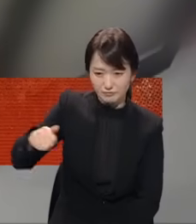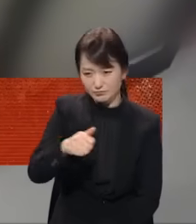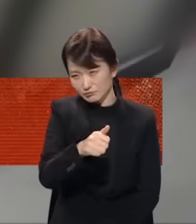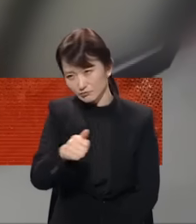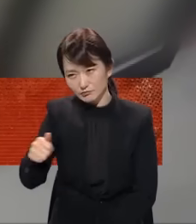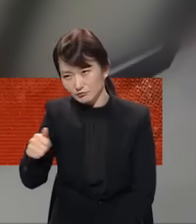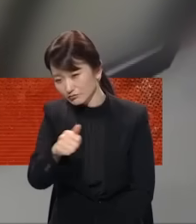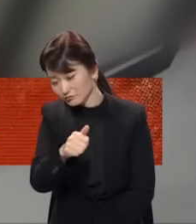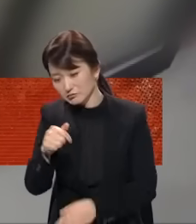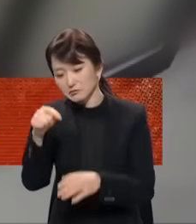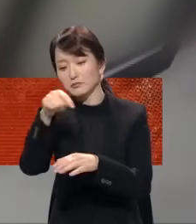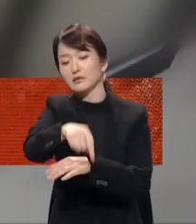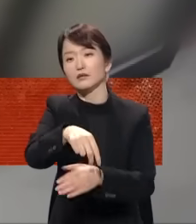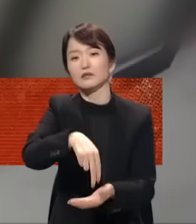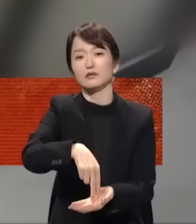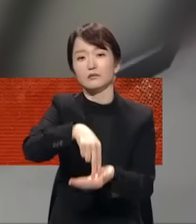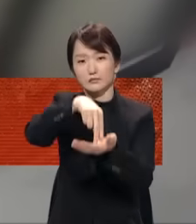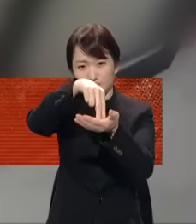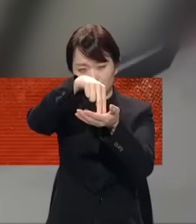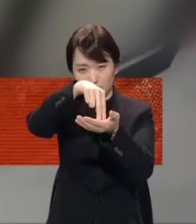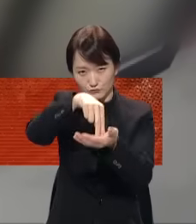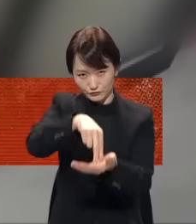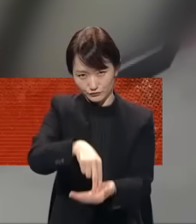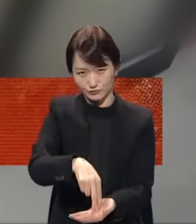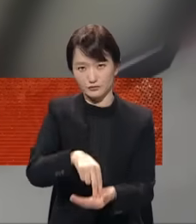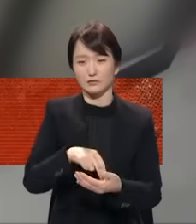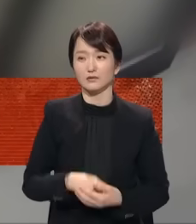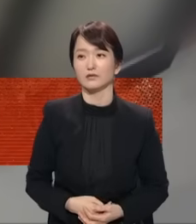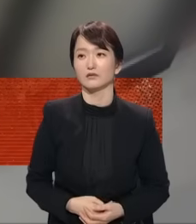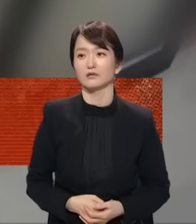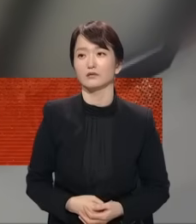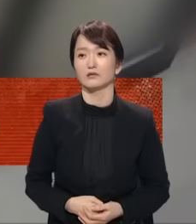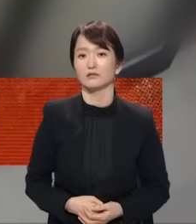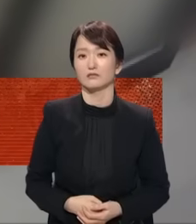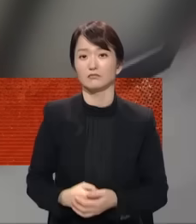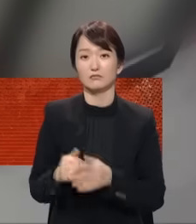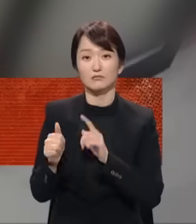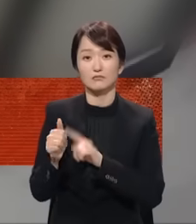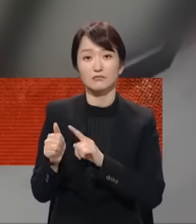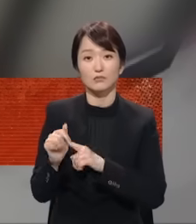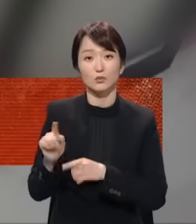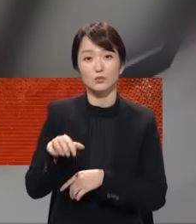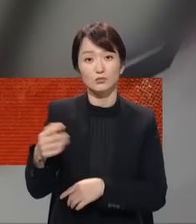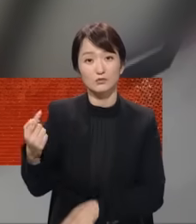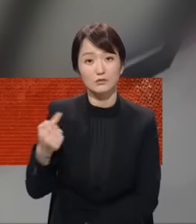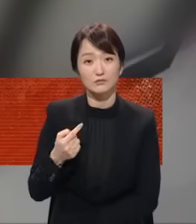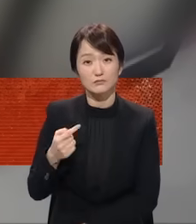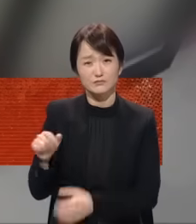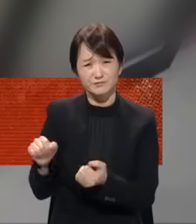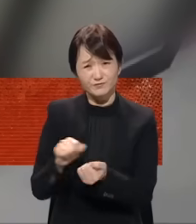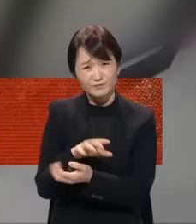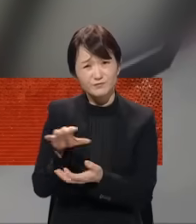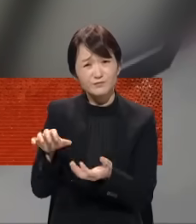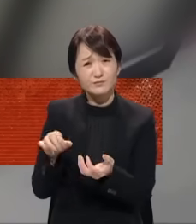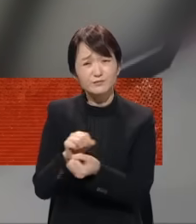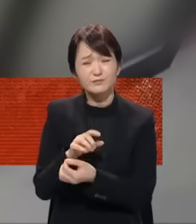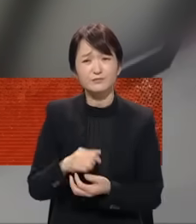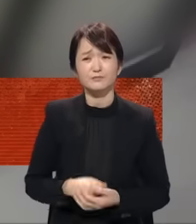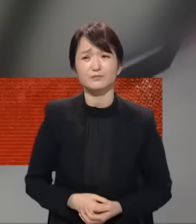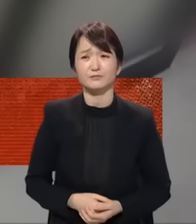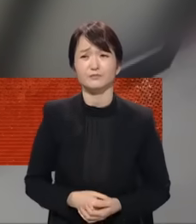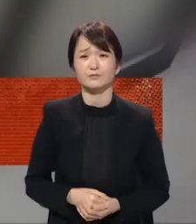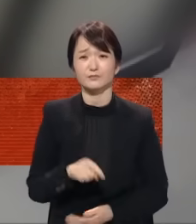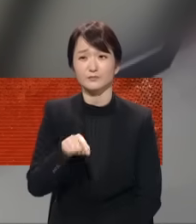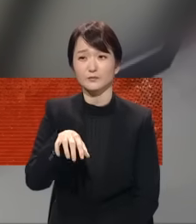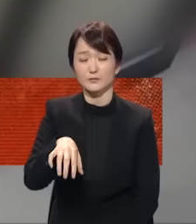나가가지고 엘리베이터를 타고 지금 내려가는 겁니다. 아니 도대체 저 인간 지금 어딜 들어와서 저 난장을 펴고 있는 겁니까? 아